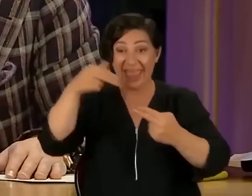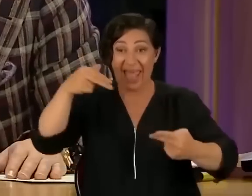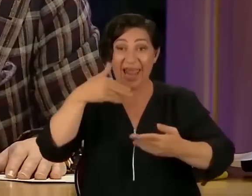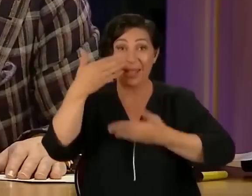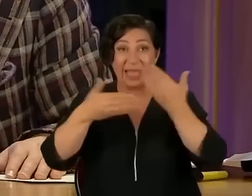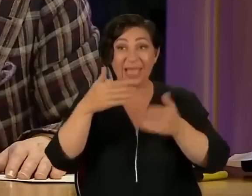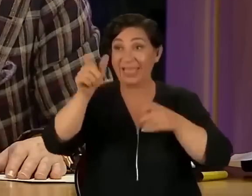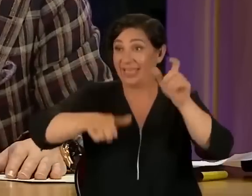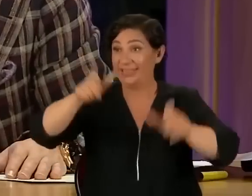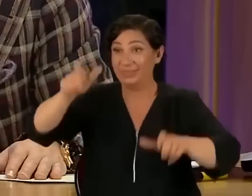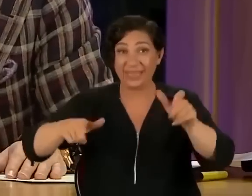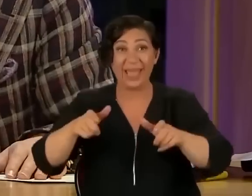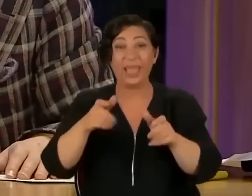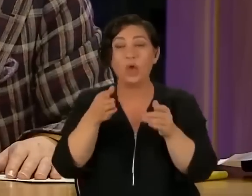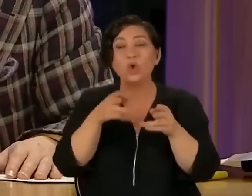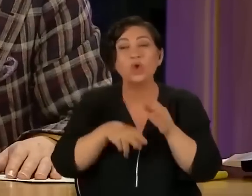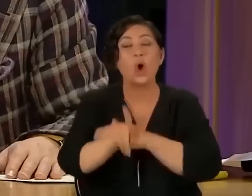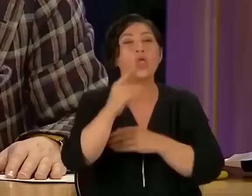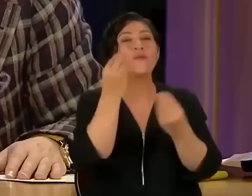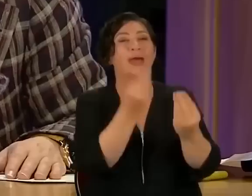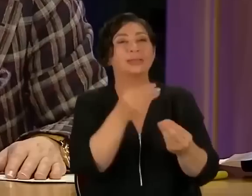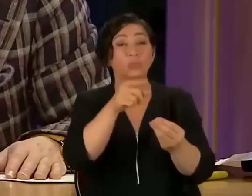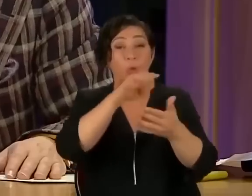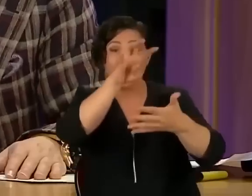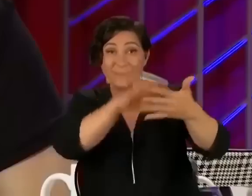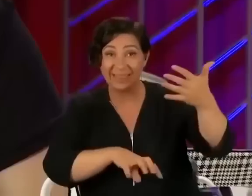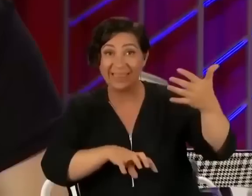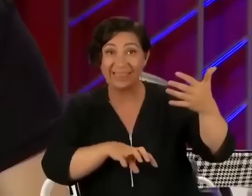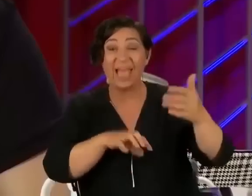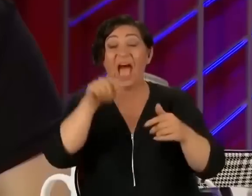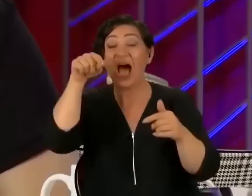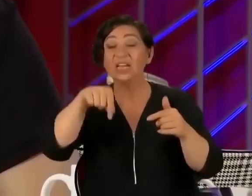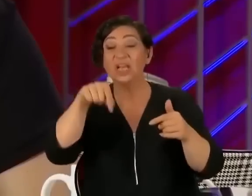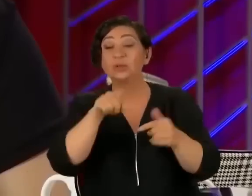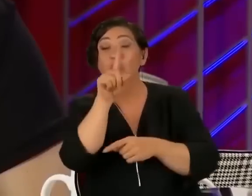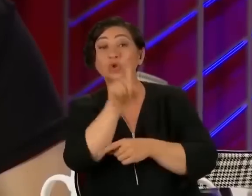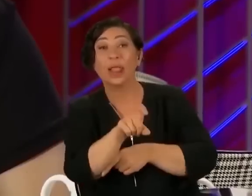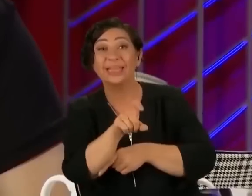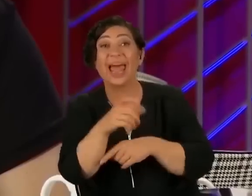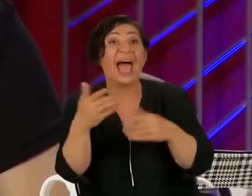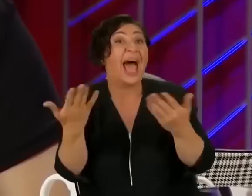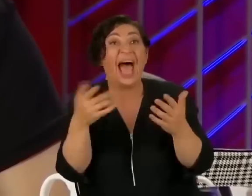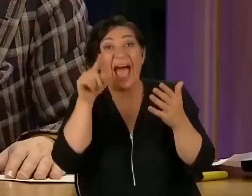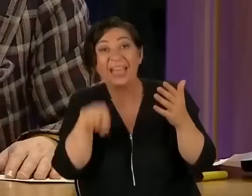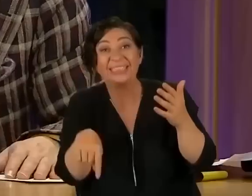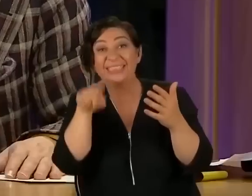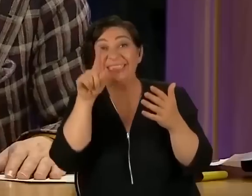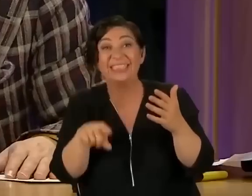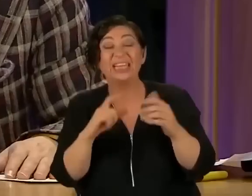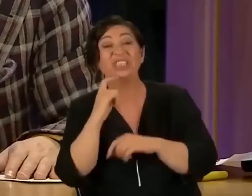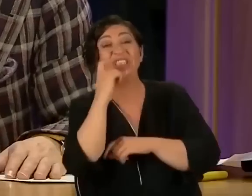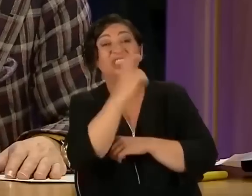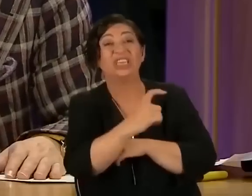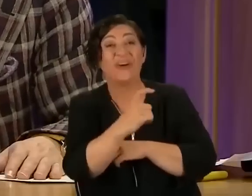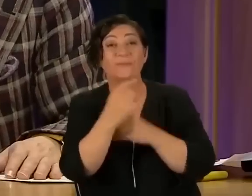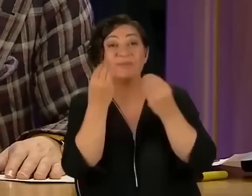konuya ve karakterlere yön verdi. Bu metin aşağıdaki sorulardan hangisine